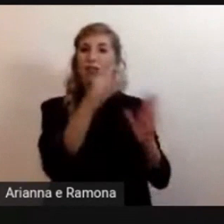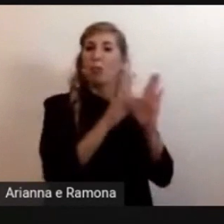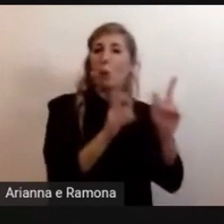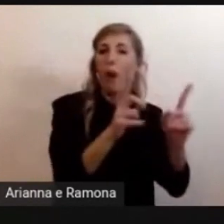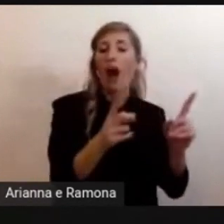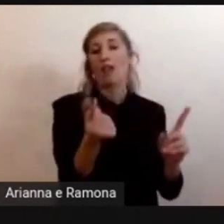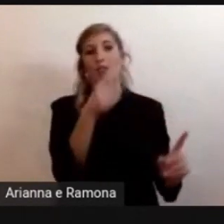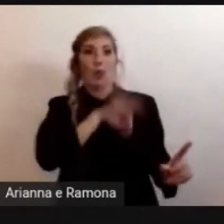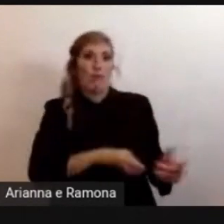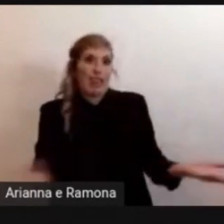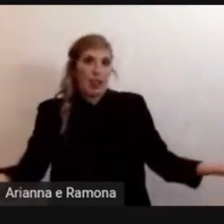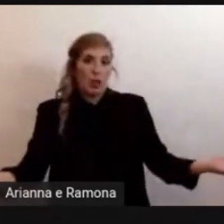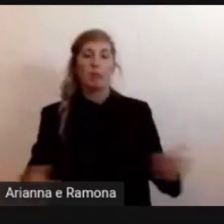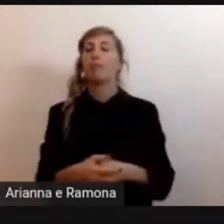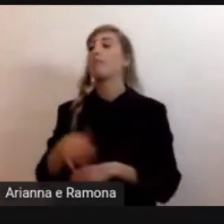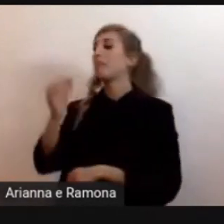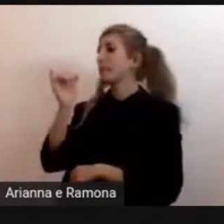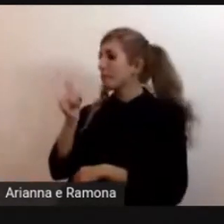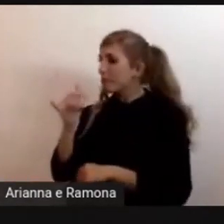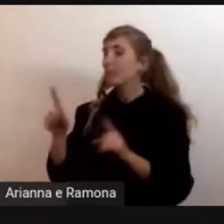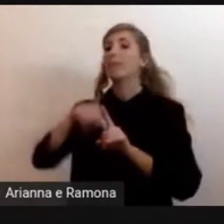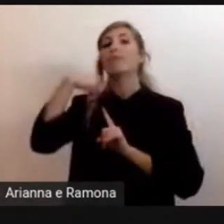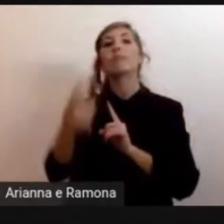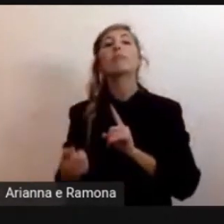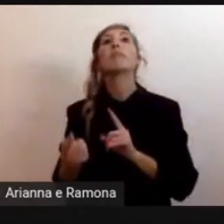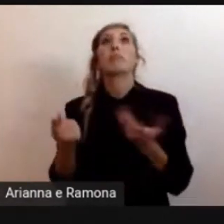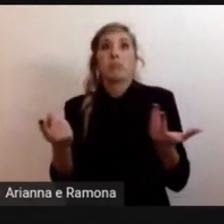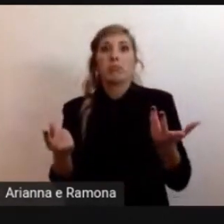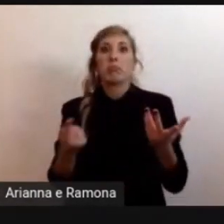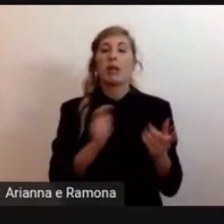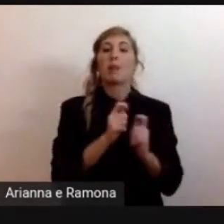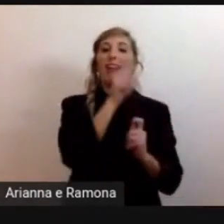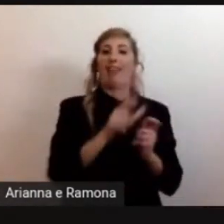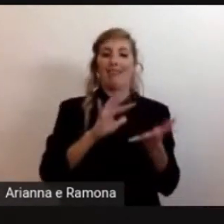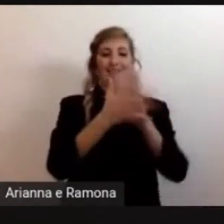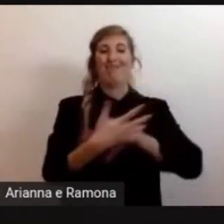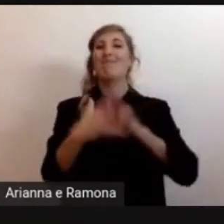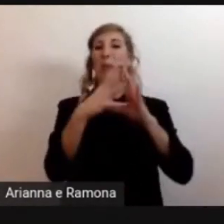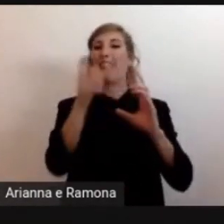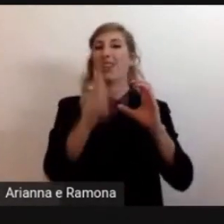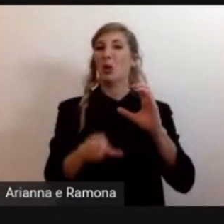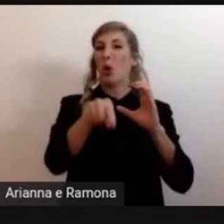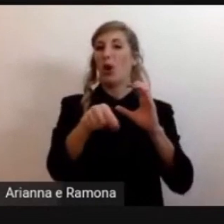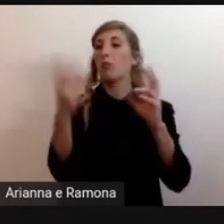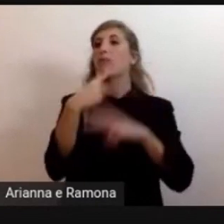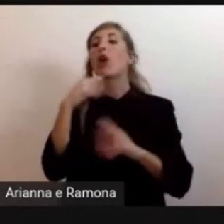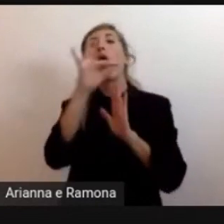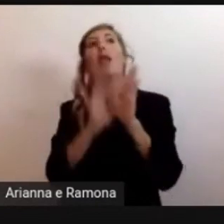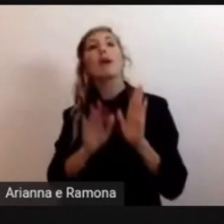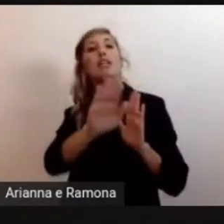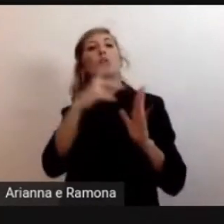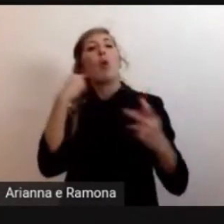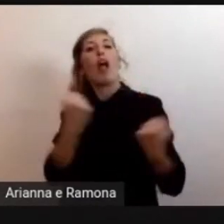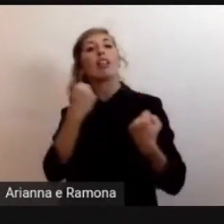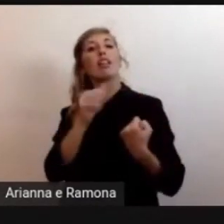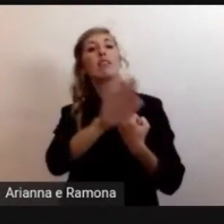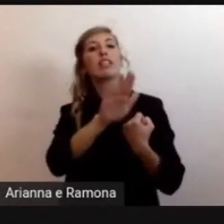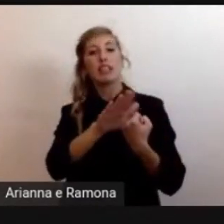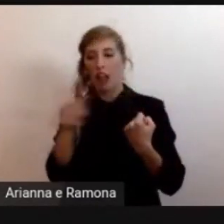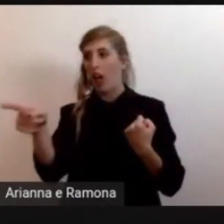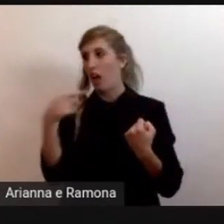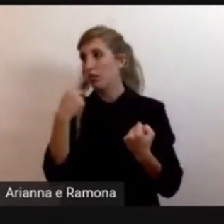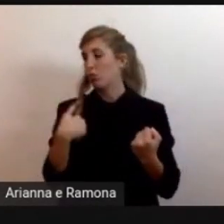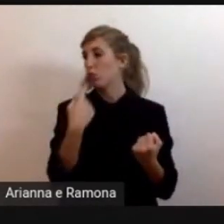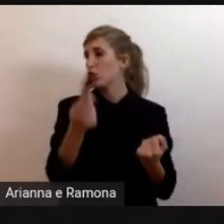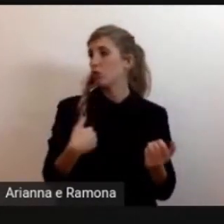e annuncia infatti diventa imprenditore però lì alcuni elementi della sua attività noi le